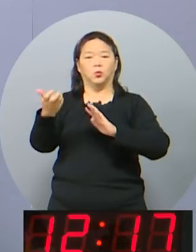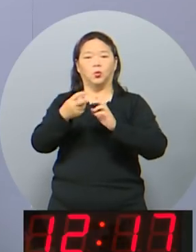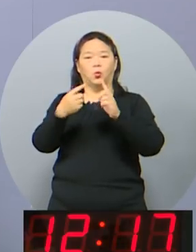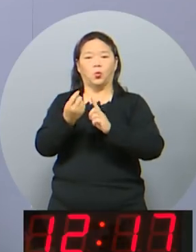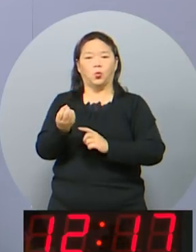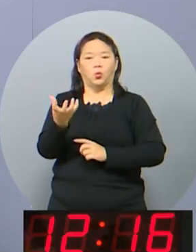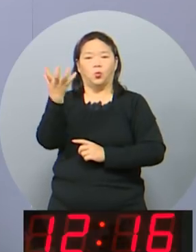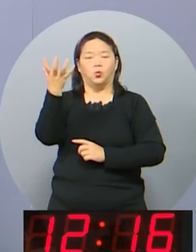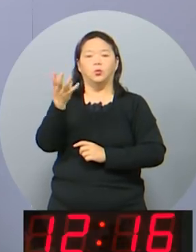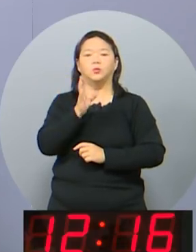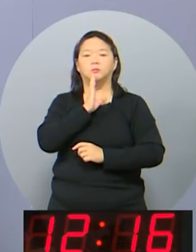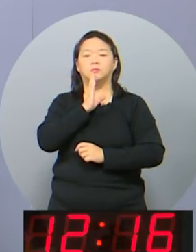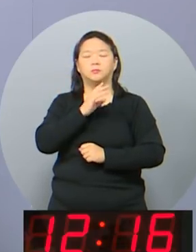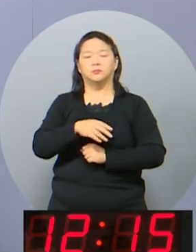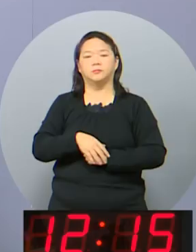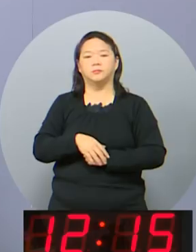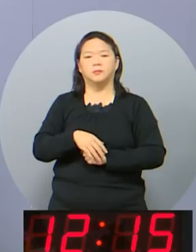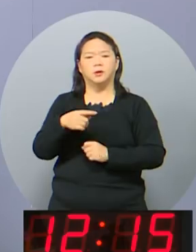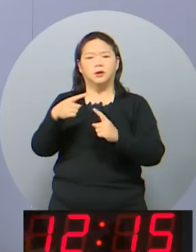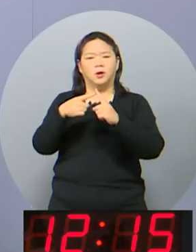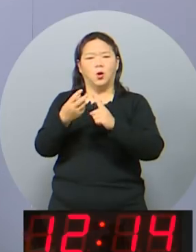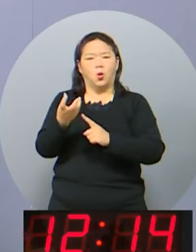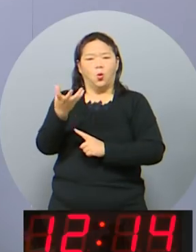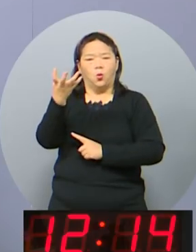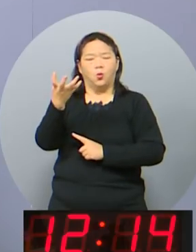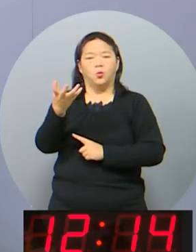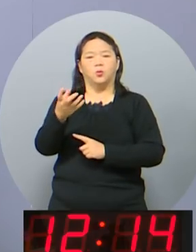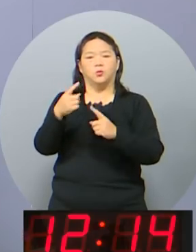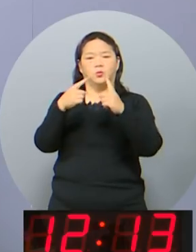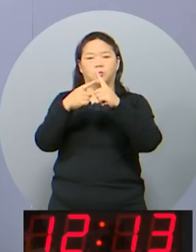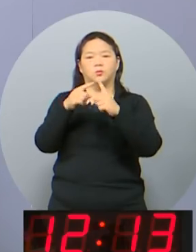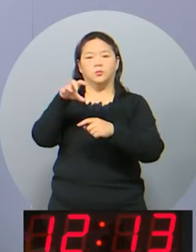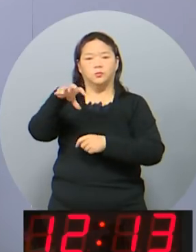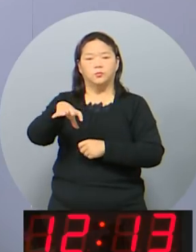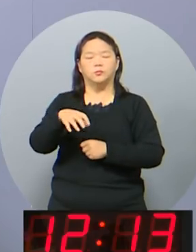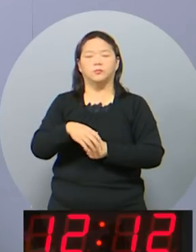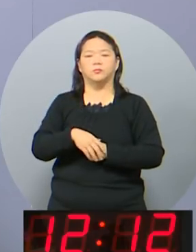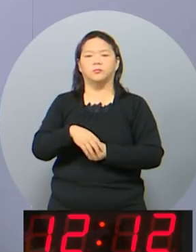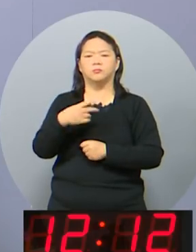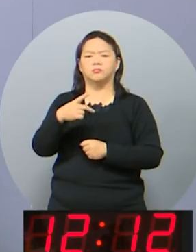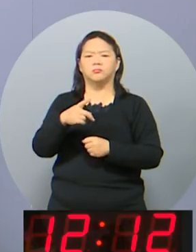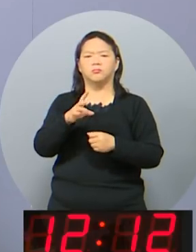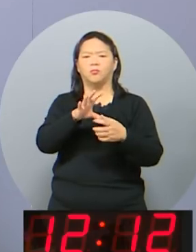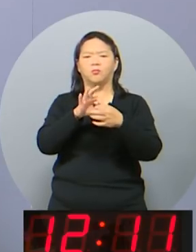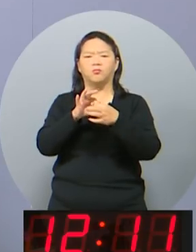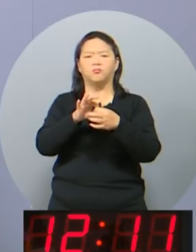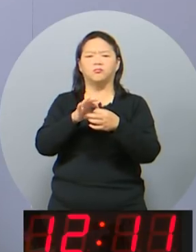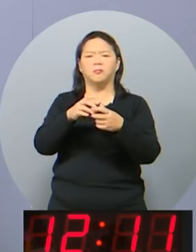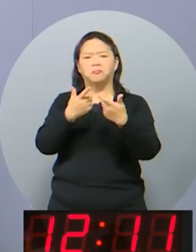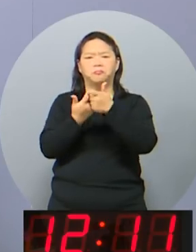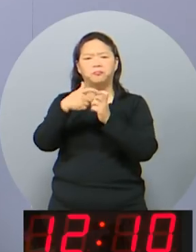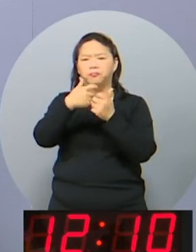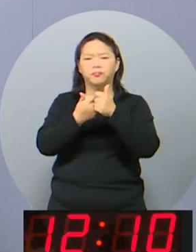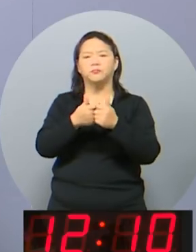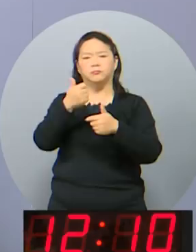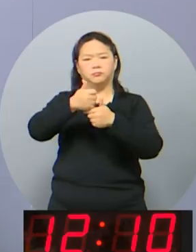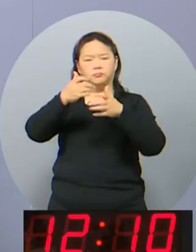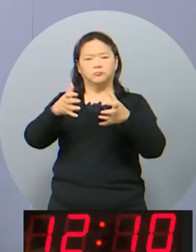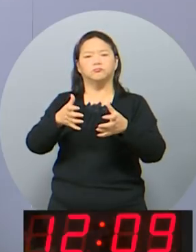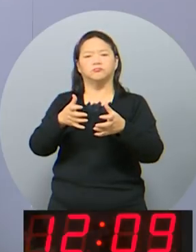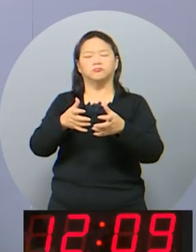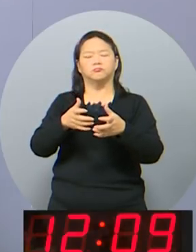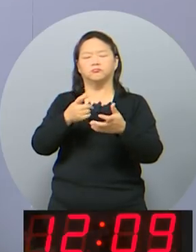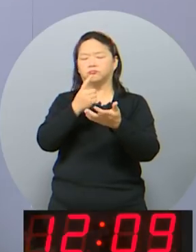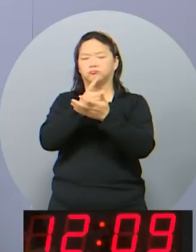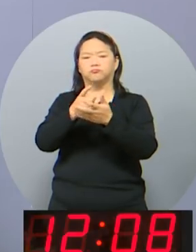地方。那我们在这个人口移居最多的地方，相关的配套措施跟建设就必须要逐一到